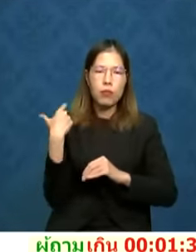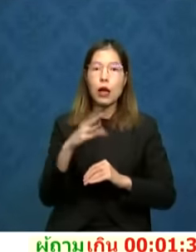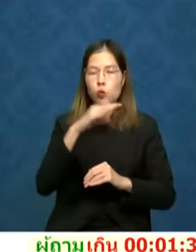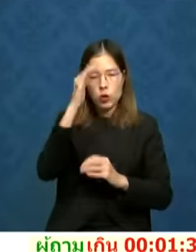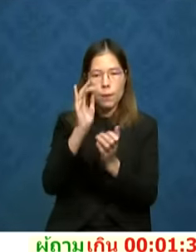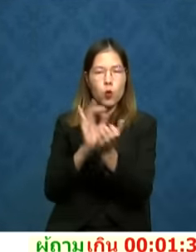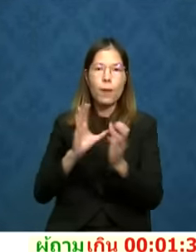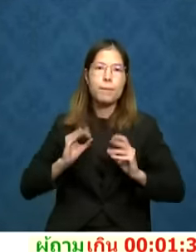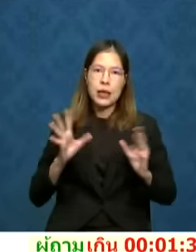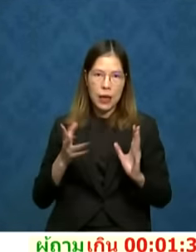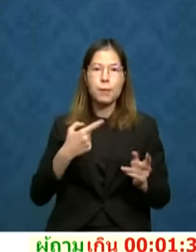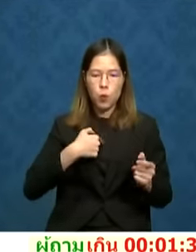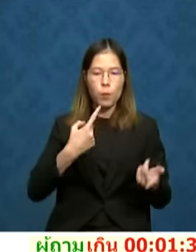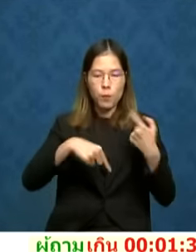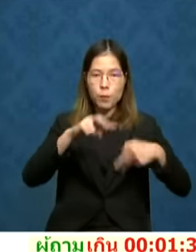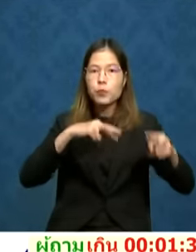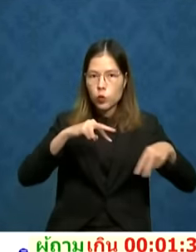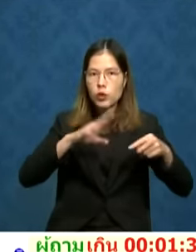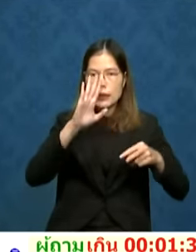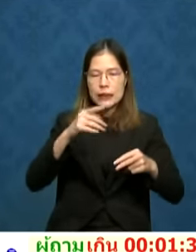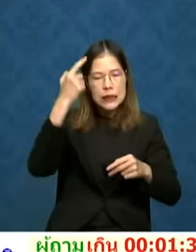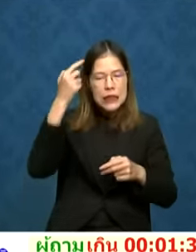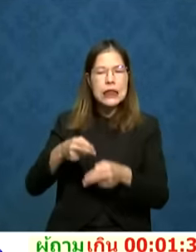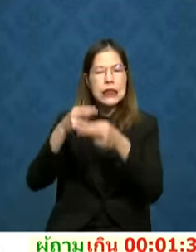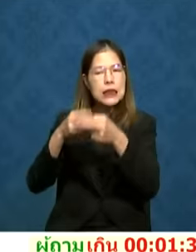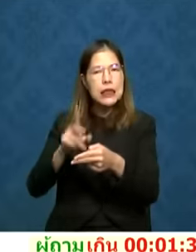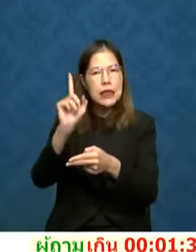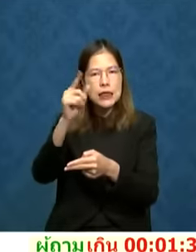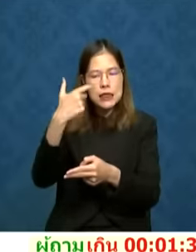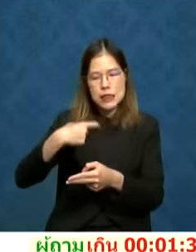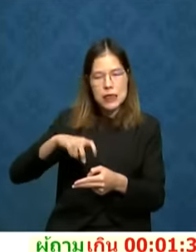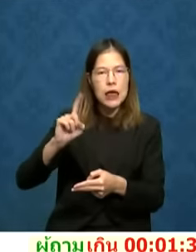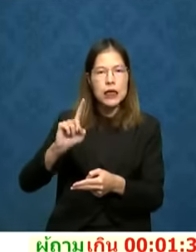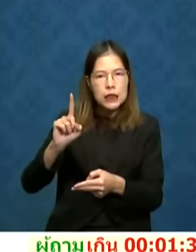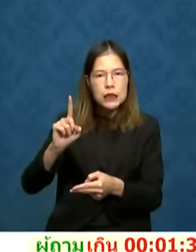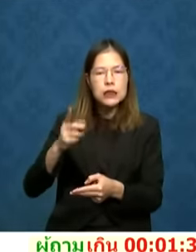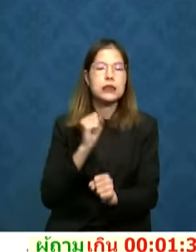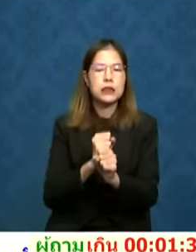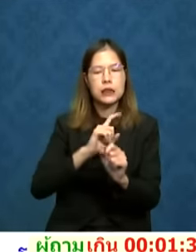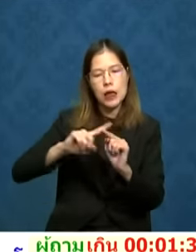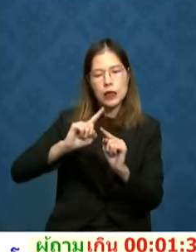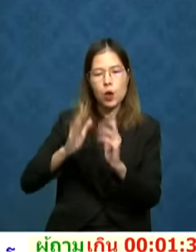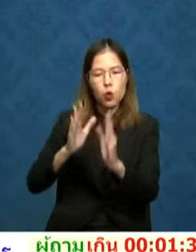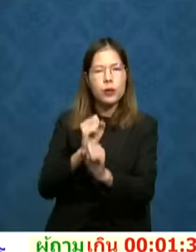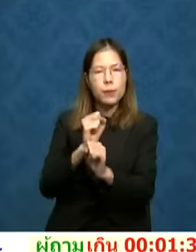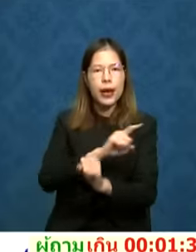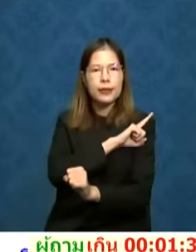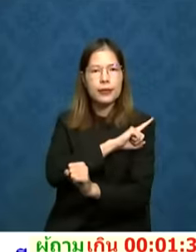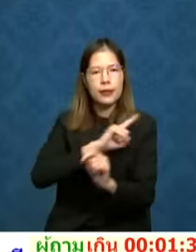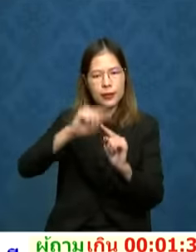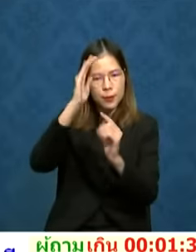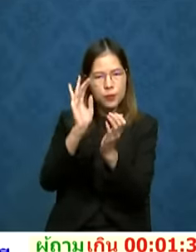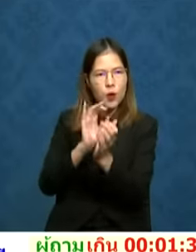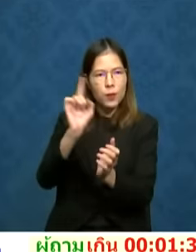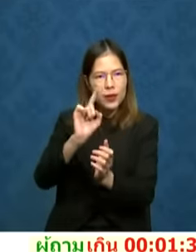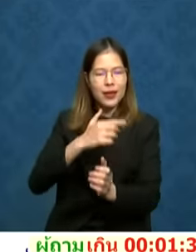มานะครัผมจะตรวสอบให้ แต่ว่าอยากไปคิดเองครับว่าสารจะเป็อยนั้น อายการจะเป็นอยนี้ ตำรวจะเป็อยนั้นผมจะ